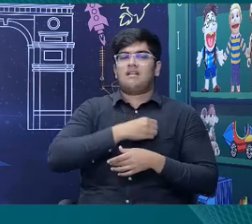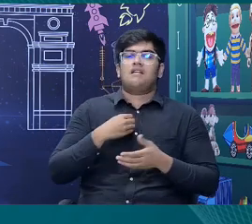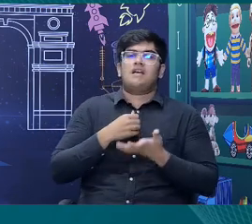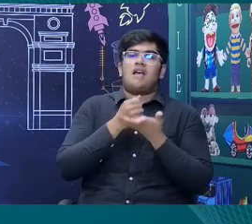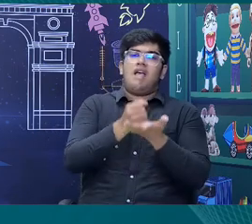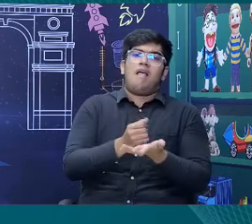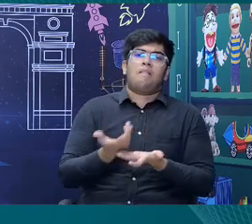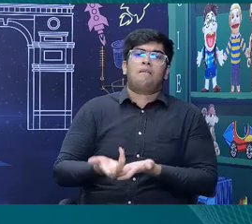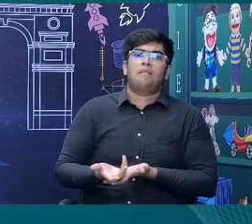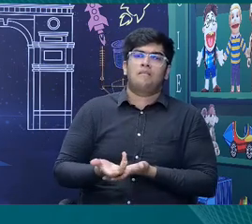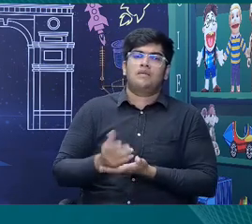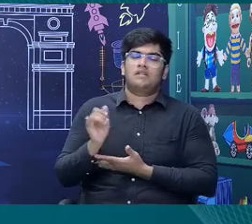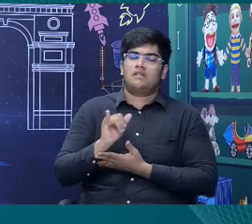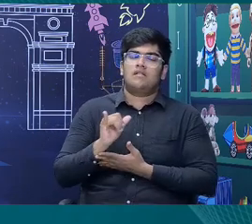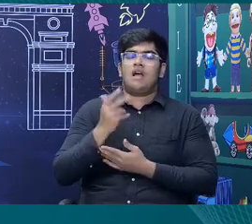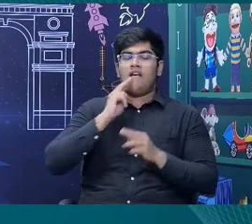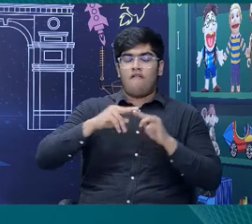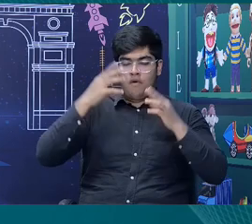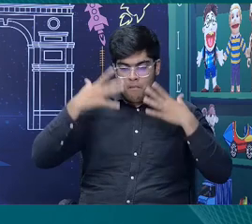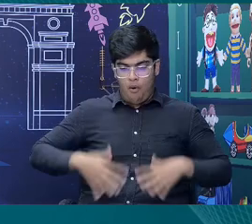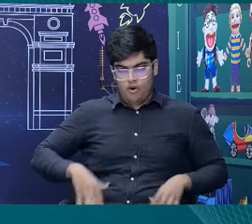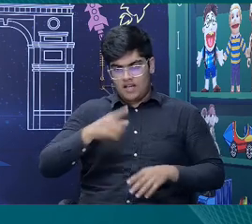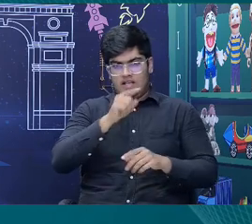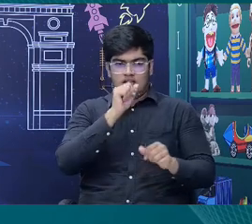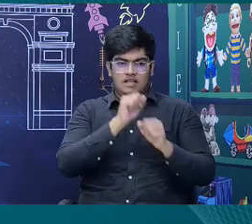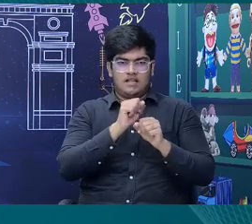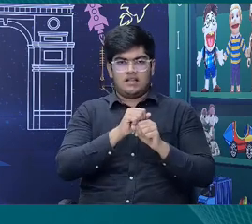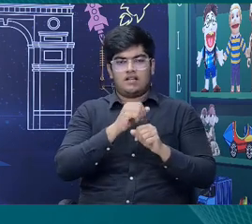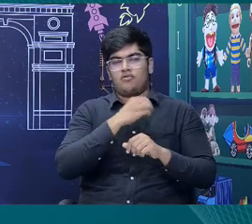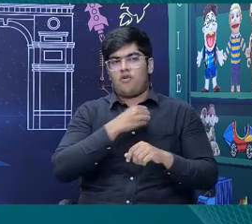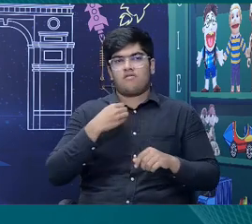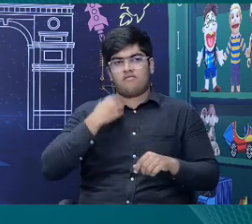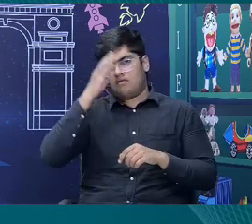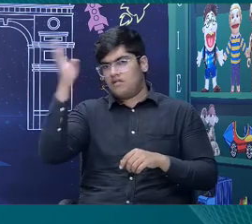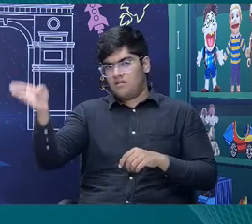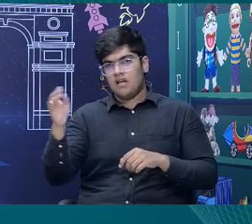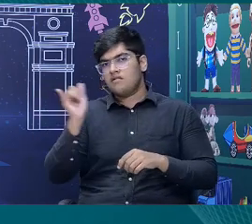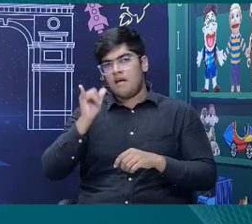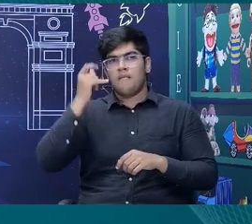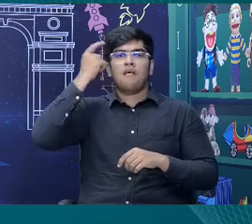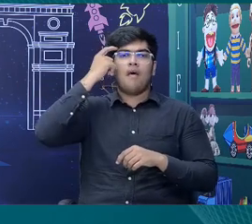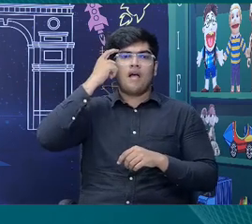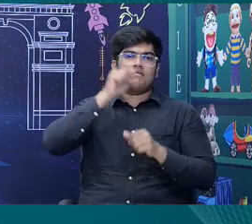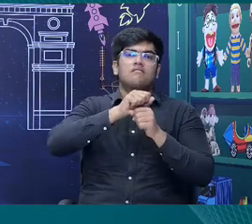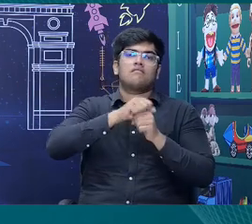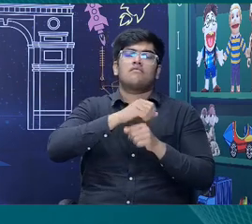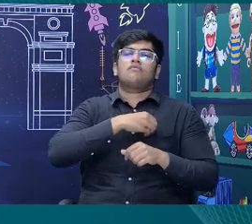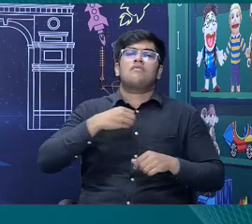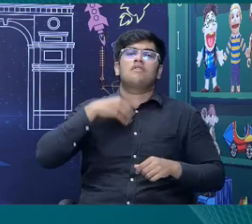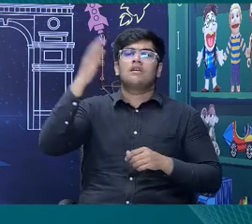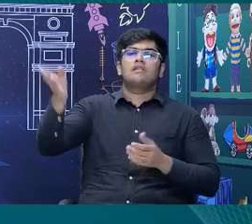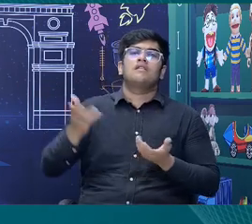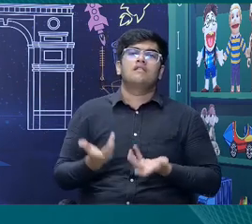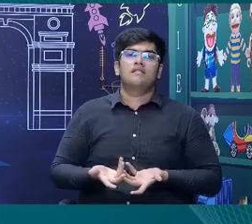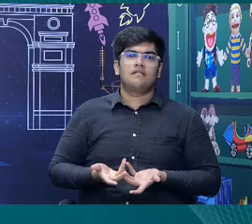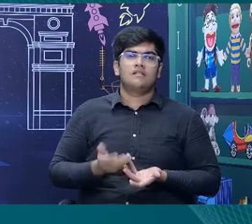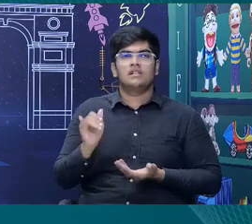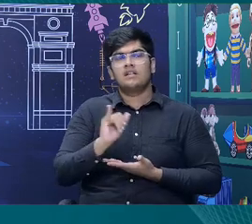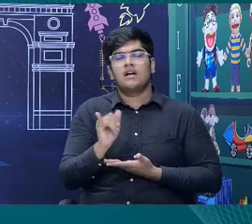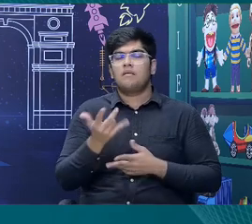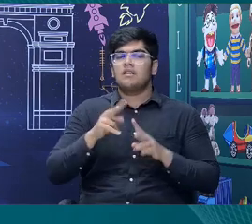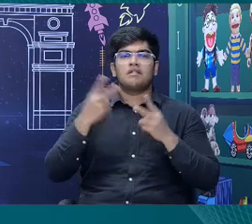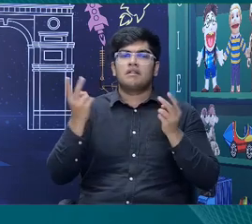अगर आप बॉडी का ट्रीटमेंट करा रहे हो तो दिमाग का ट्रीटमेंट क्यों नहीं करा सकते हम राइट तो वो है लेकिन हां